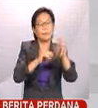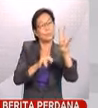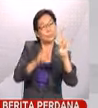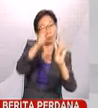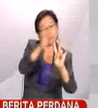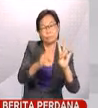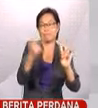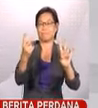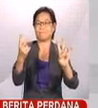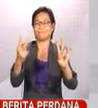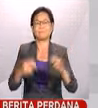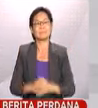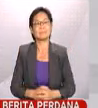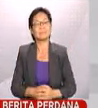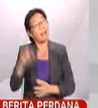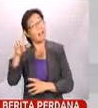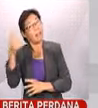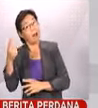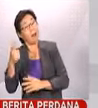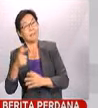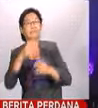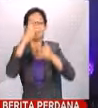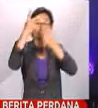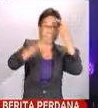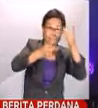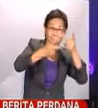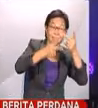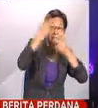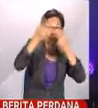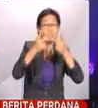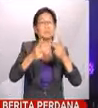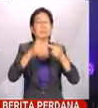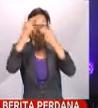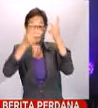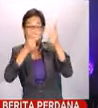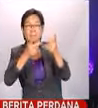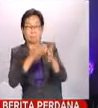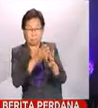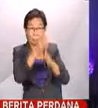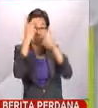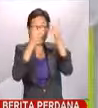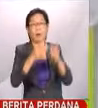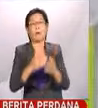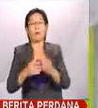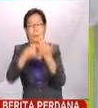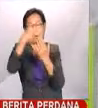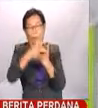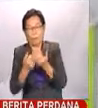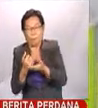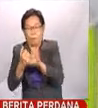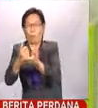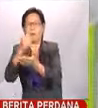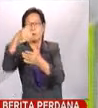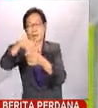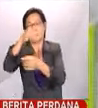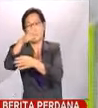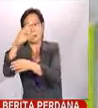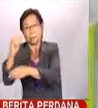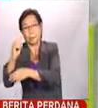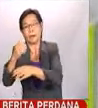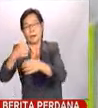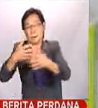27 Februari ini. Selain sektor pelancongan, pakej itu juga menumpukan bantuan terhadap syarikat dalam sektor